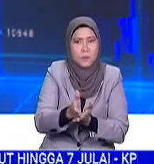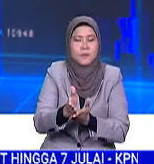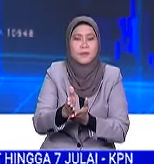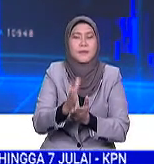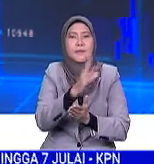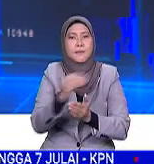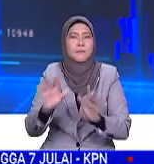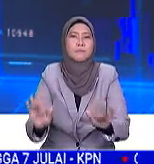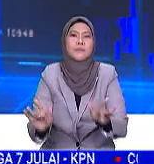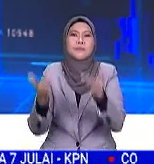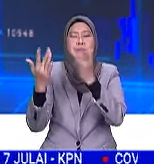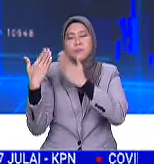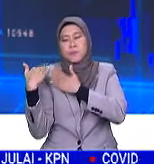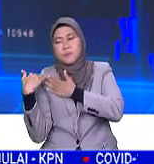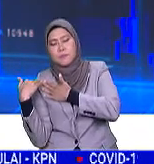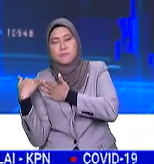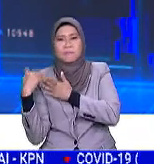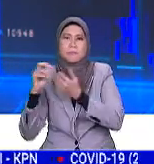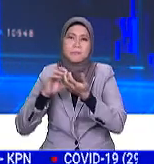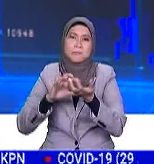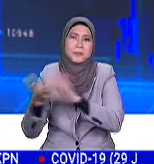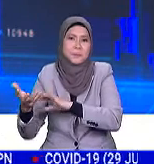sekaligus meringankan beban mereka yang terjejas.